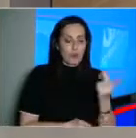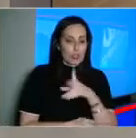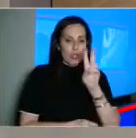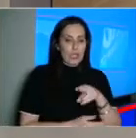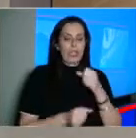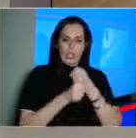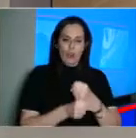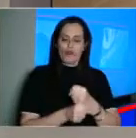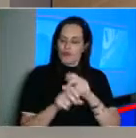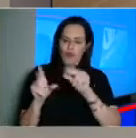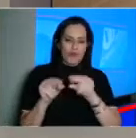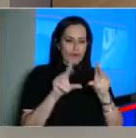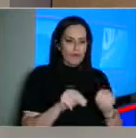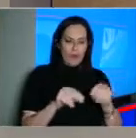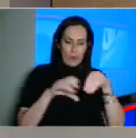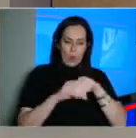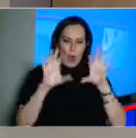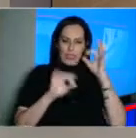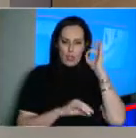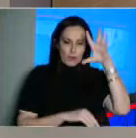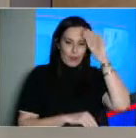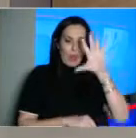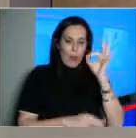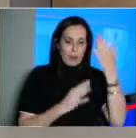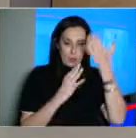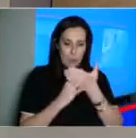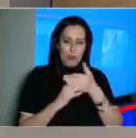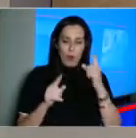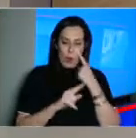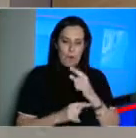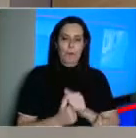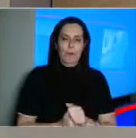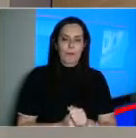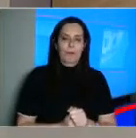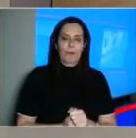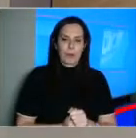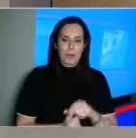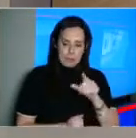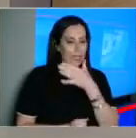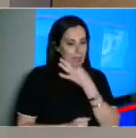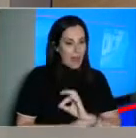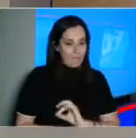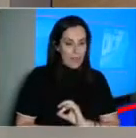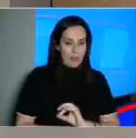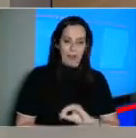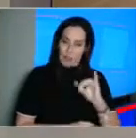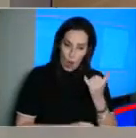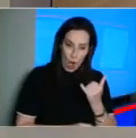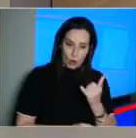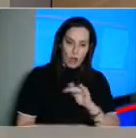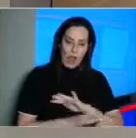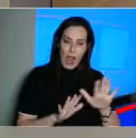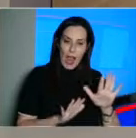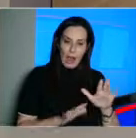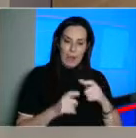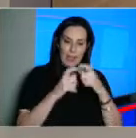יש ייצוג שווה של נשים בעשירייה הראשונה, 50% כמו שאתם רואים מאחוריי. זה יפה מאוד, אמנם רק